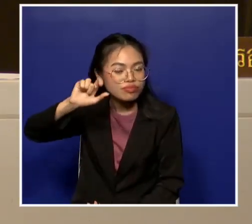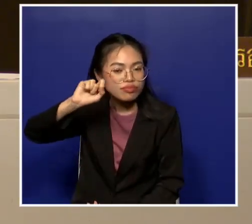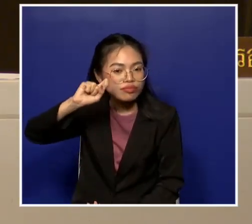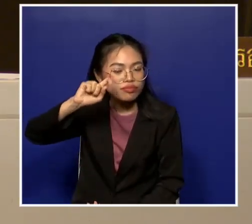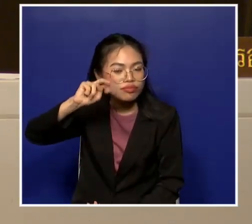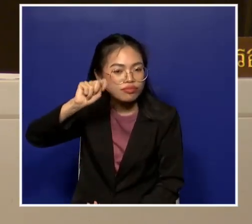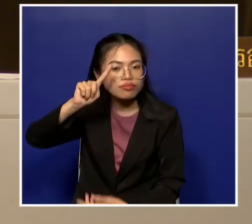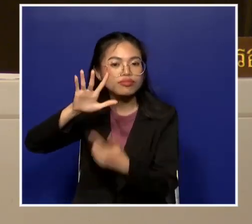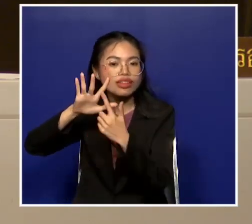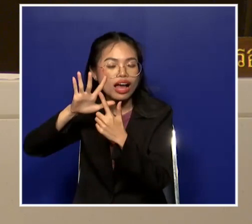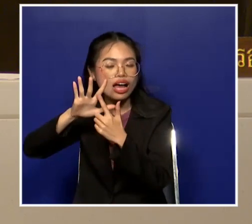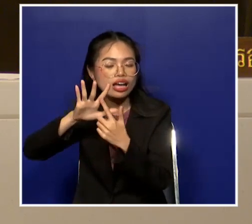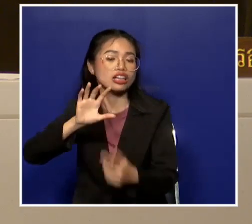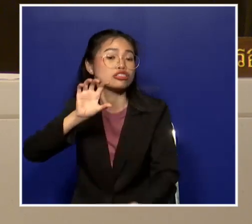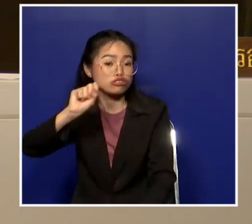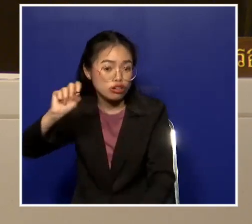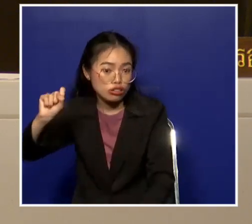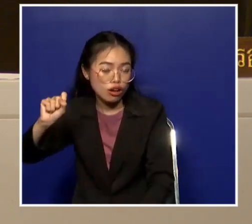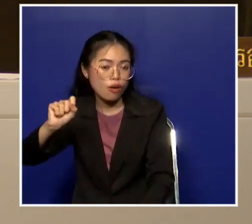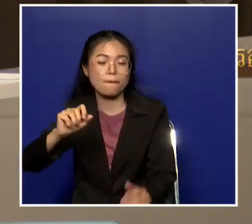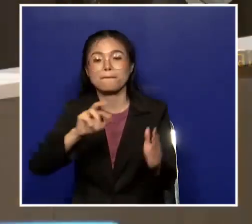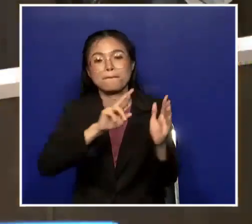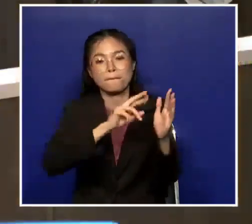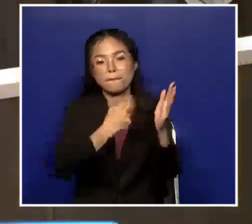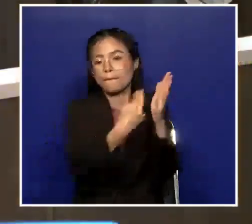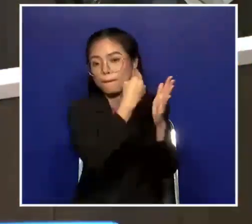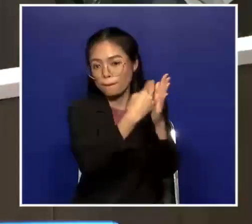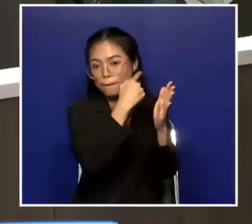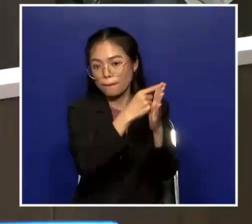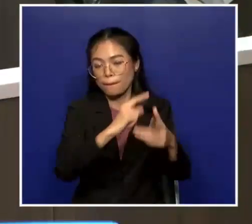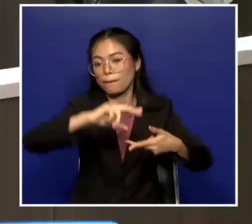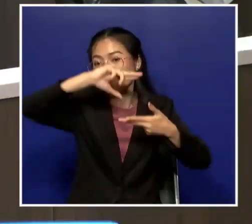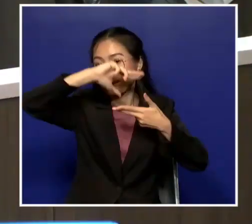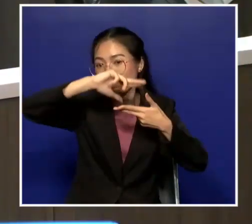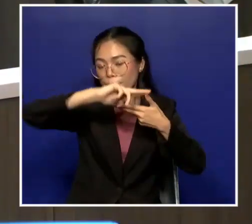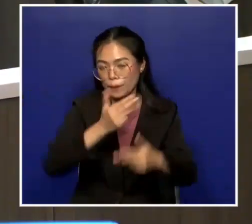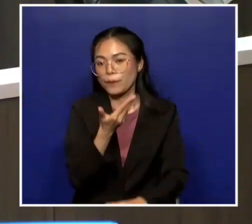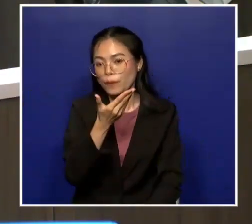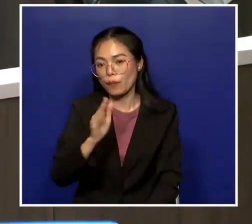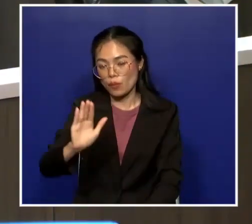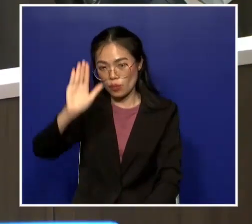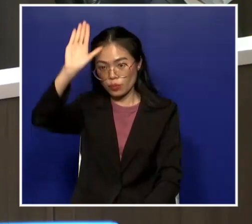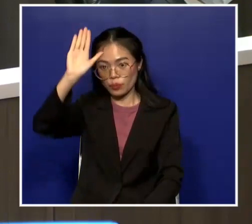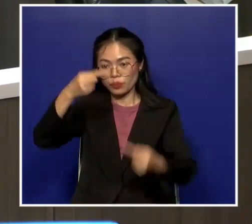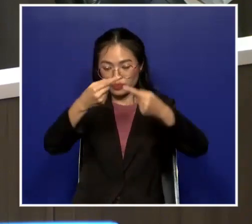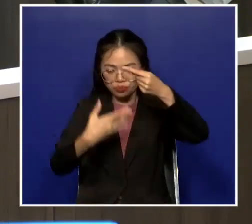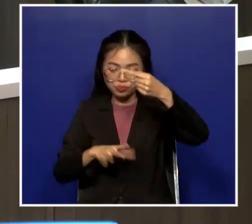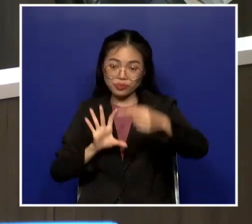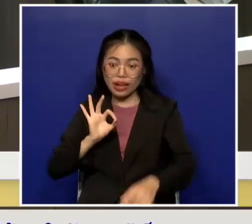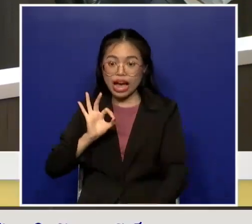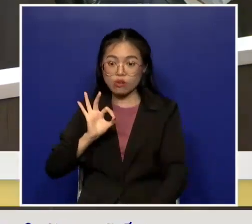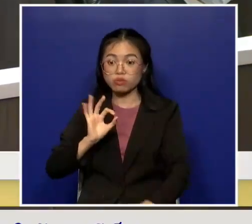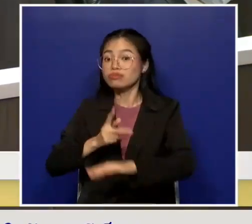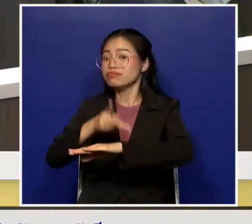สาวปรินาไกรคุปสมาชิกสภาผู้แทนราษฎรจังหวัดราชบุรีพรรคพลังประชารัฐ ขออนุญาตประท้วงท่านประธานข้อ9นะคะเมื่อท่านประธาน